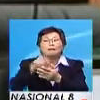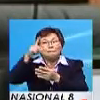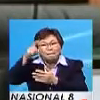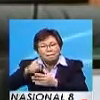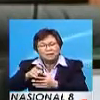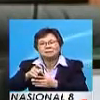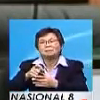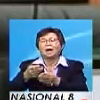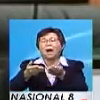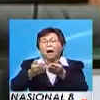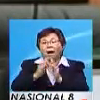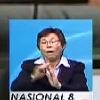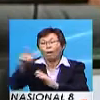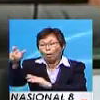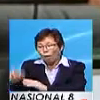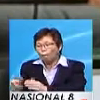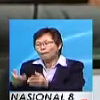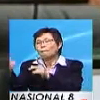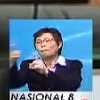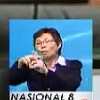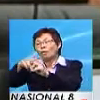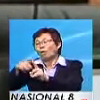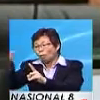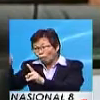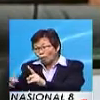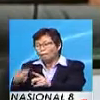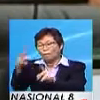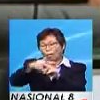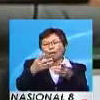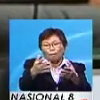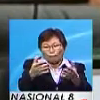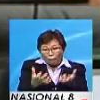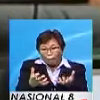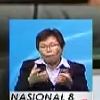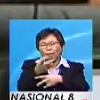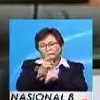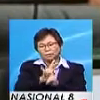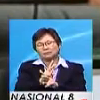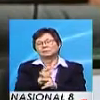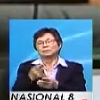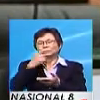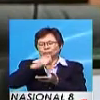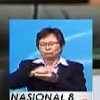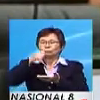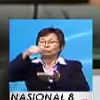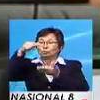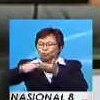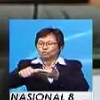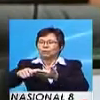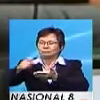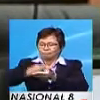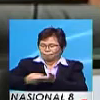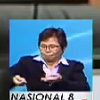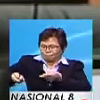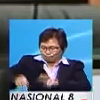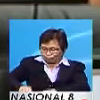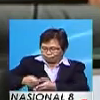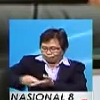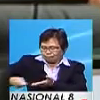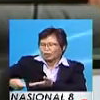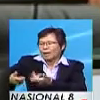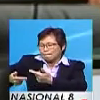daripada orang yang memohon untuk buat pinjaman dan dia akan buat satu surat tandatangan untuk membenarkan pihak kewangan